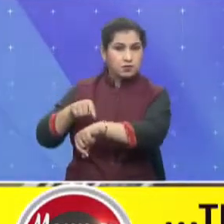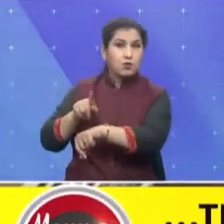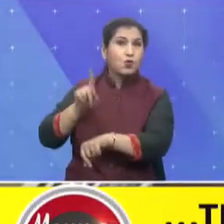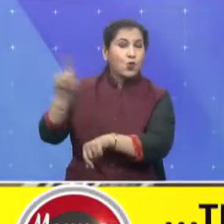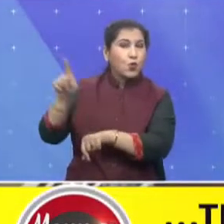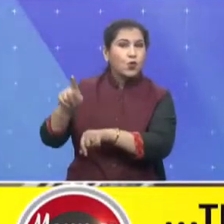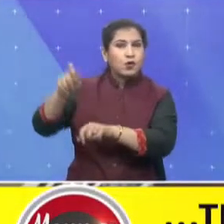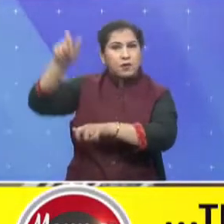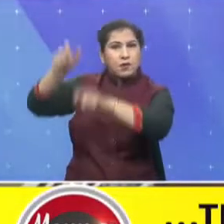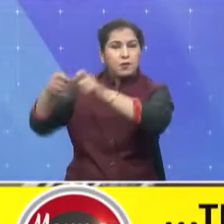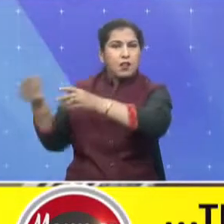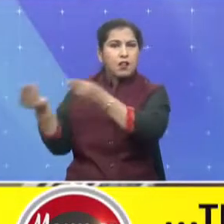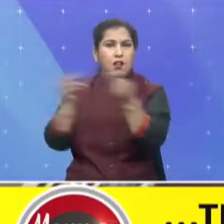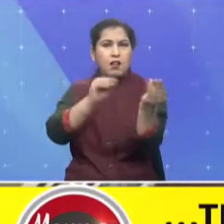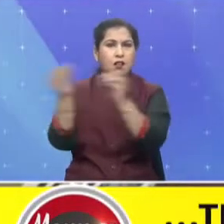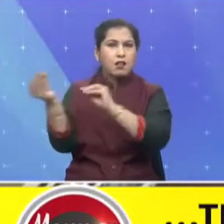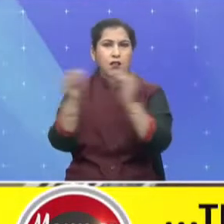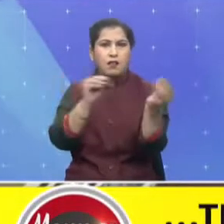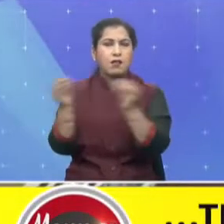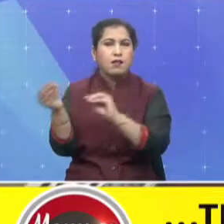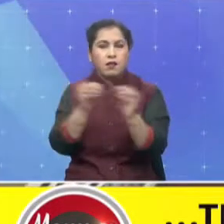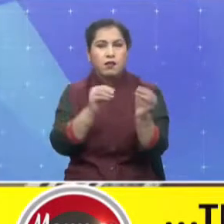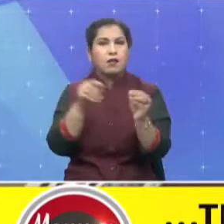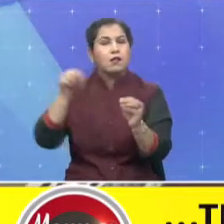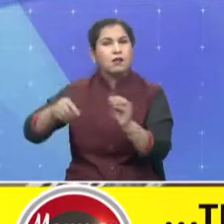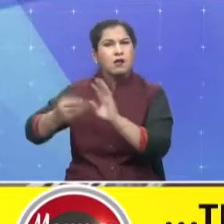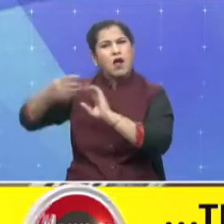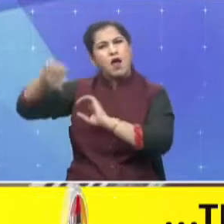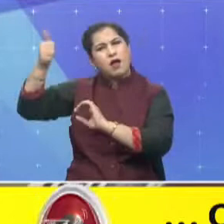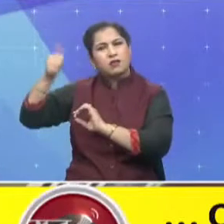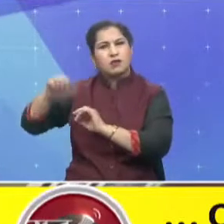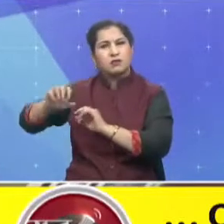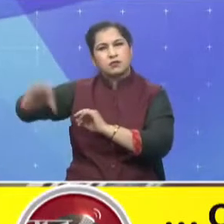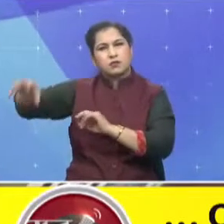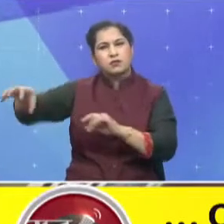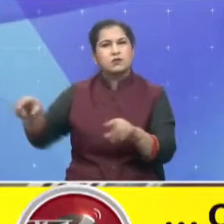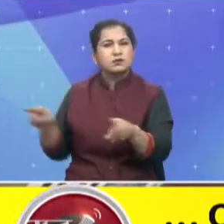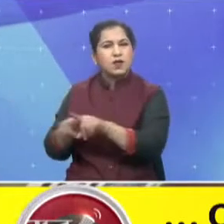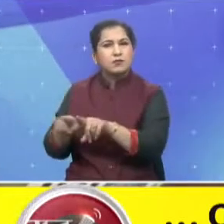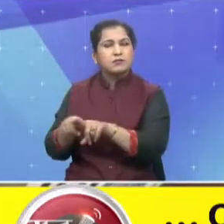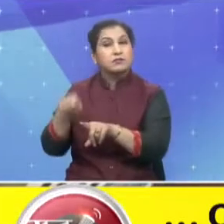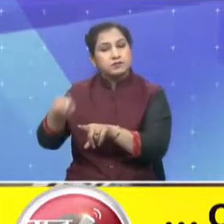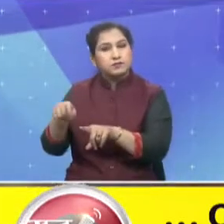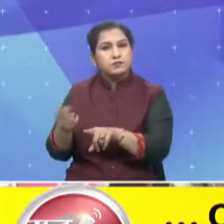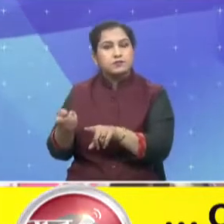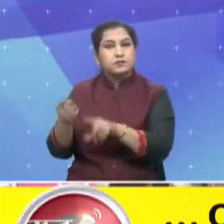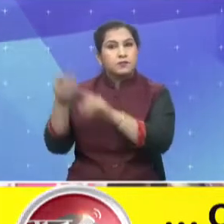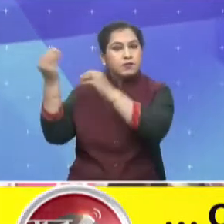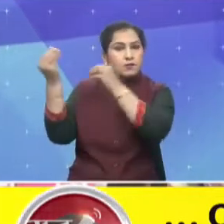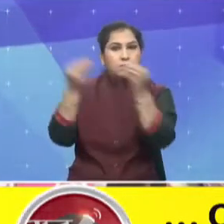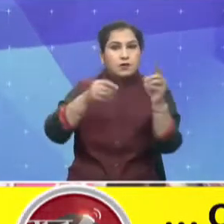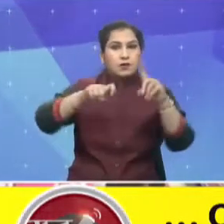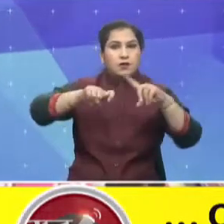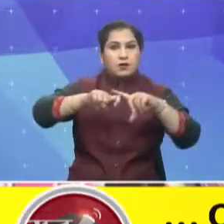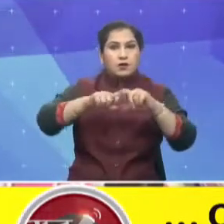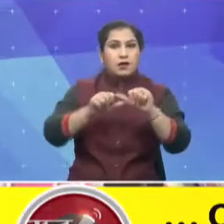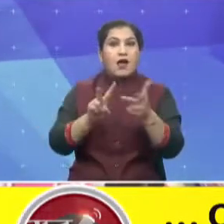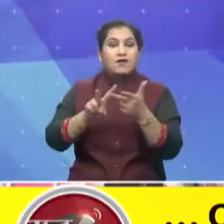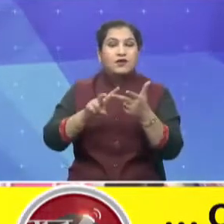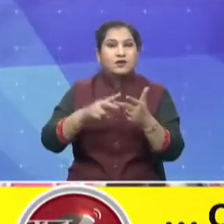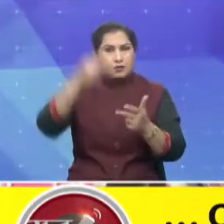से पलायन करने वाले लोगों ने दूसरे राज्यों के लोगों का भी इस अद्भुत चित्रकला से परिचय